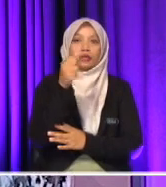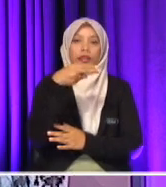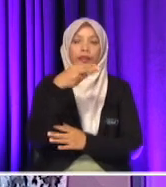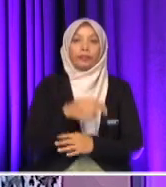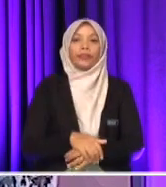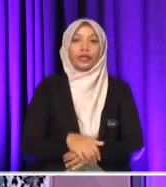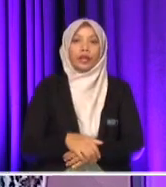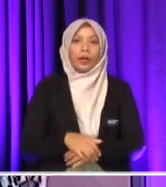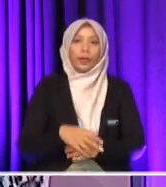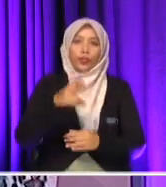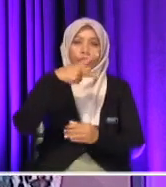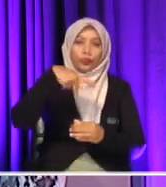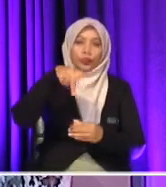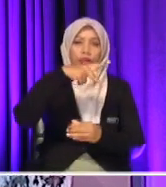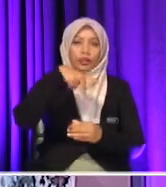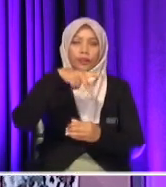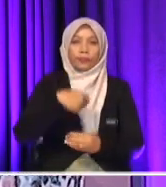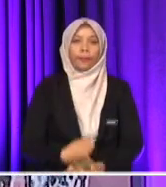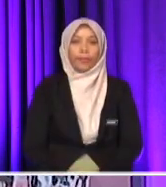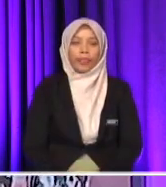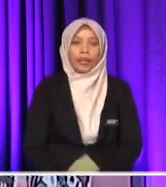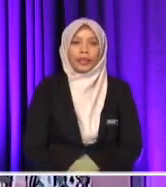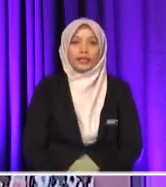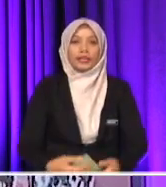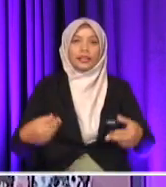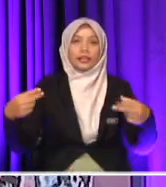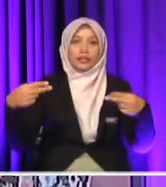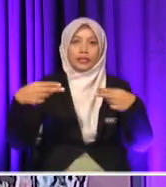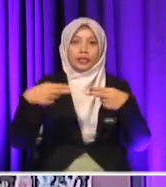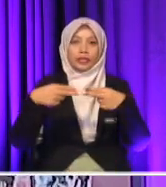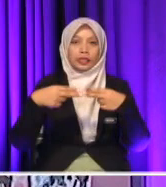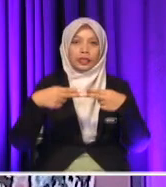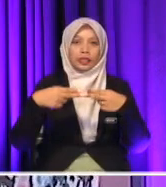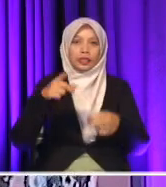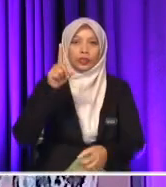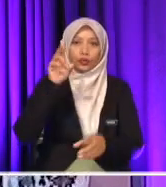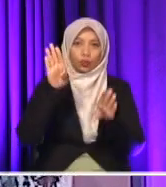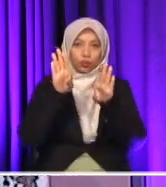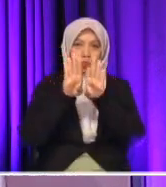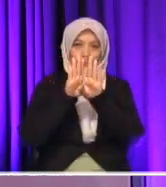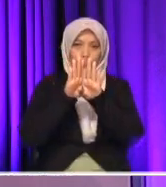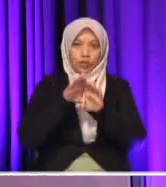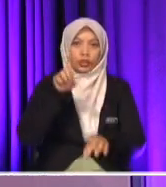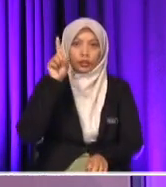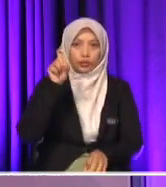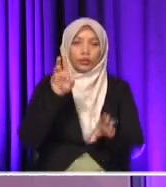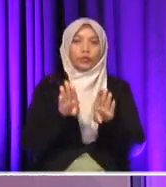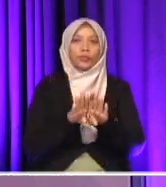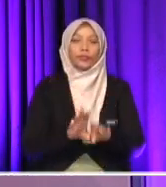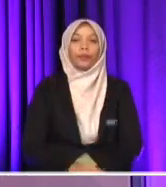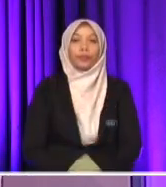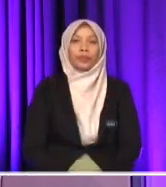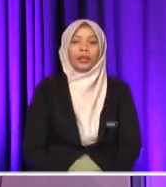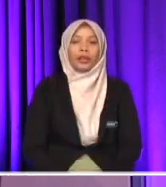lagi. Berterusanlah putaran tu. Okey, sehinggalah suis ditutup, barulah berhenti berputar kan. Okey, kalau kita